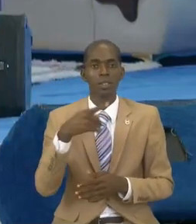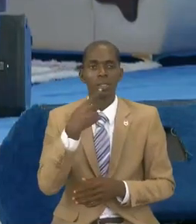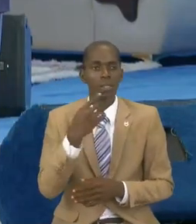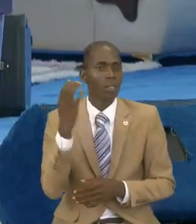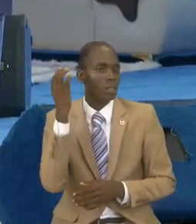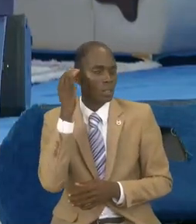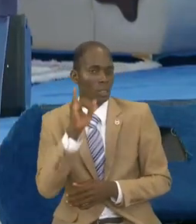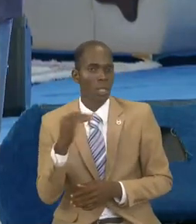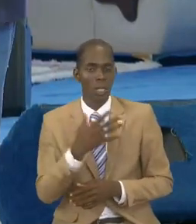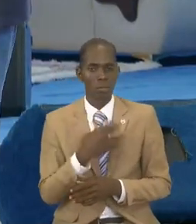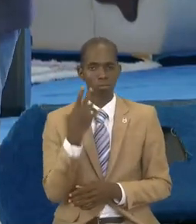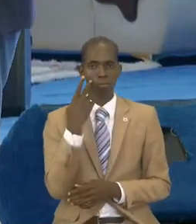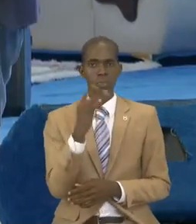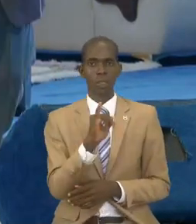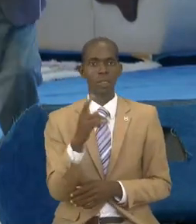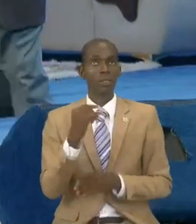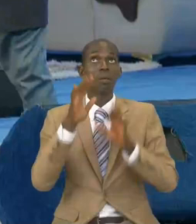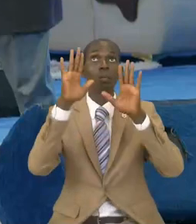à ce que disait Philippe.